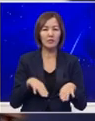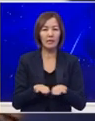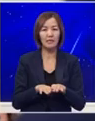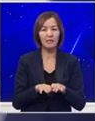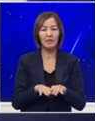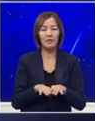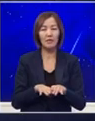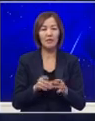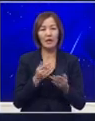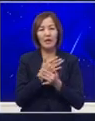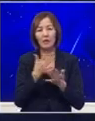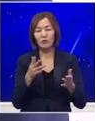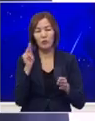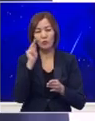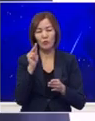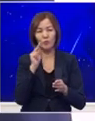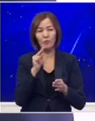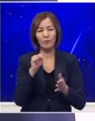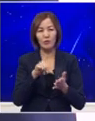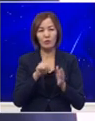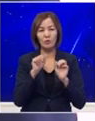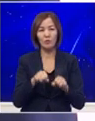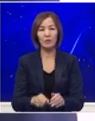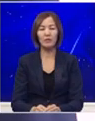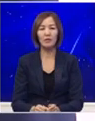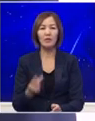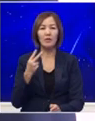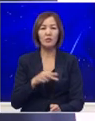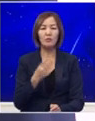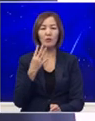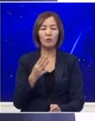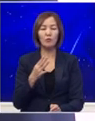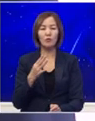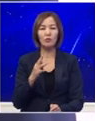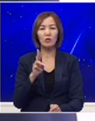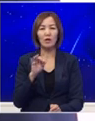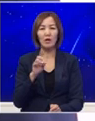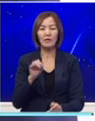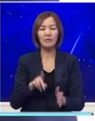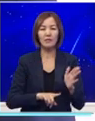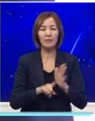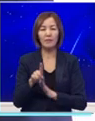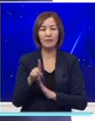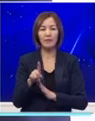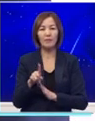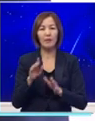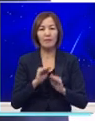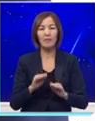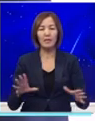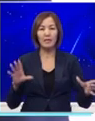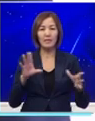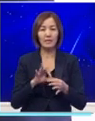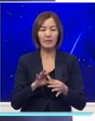бекзат өнердің сан түрі бар. 24 қазаннан бастап біз балаларды тіркеп, балалардың